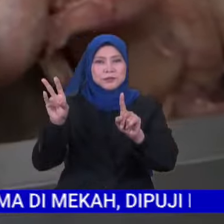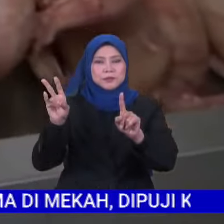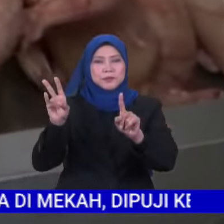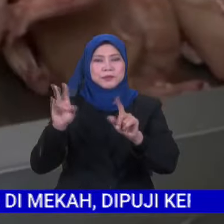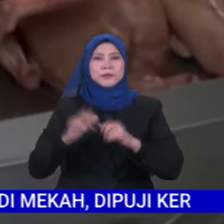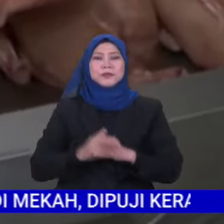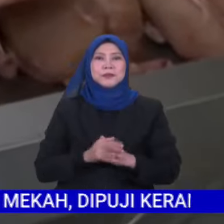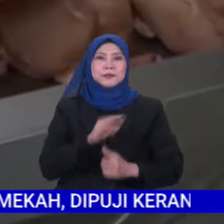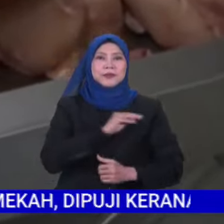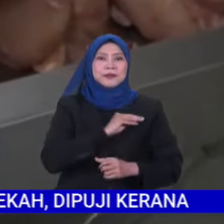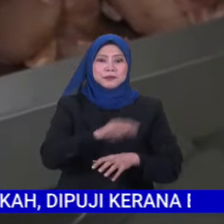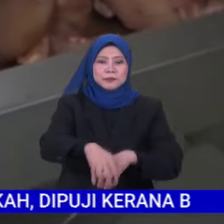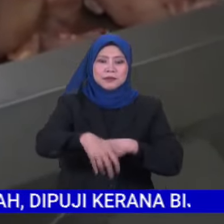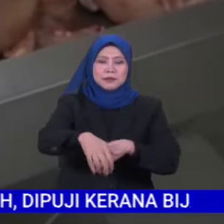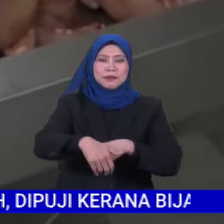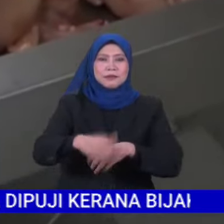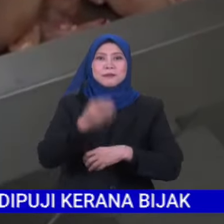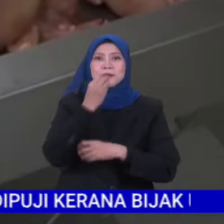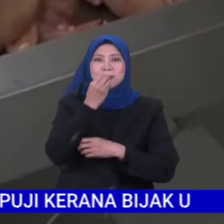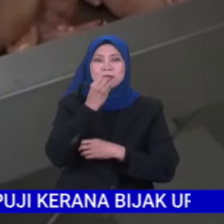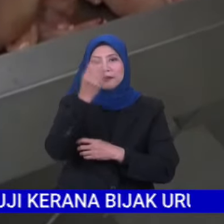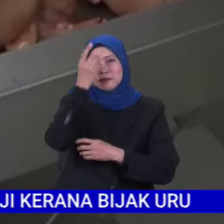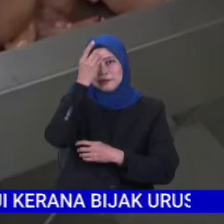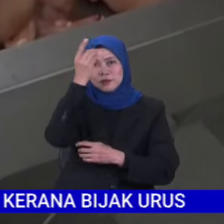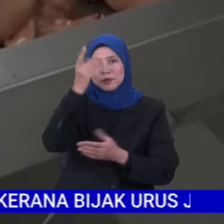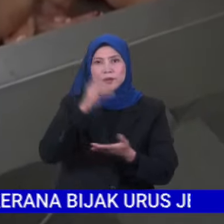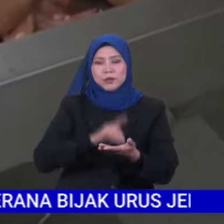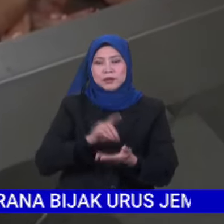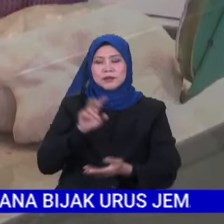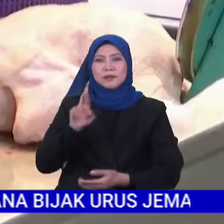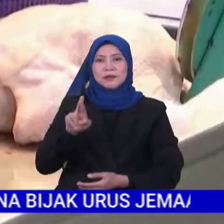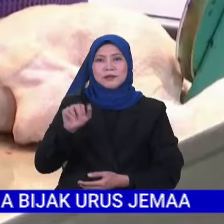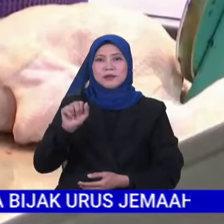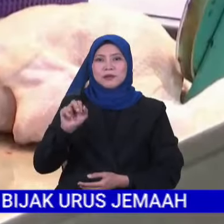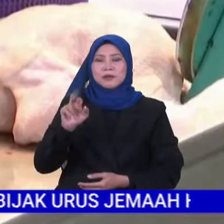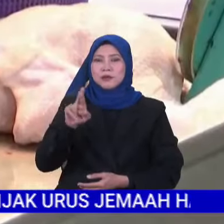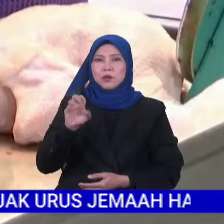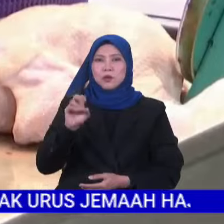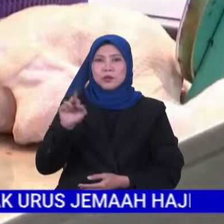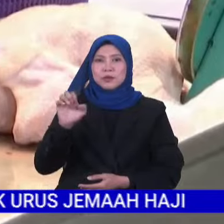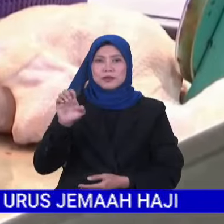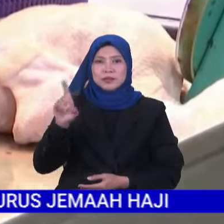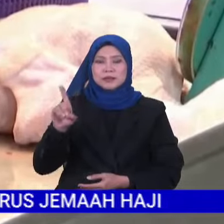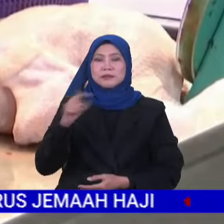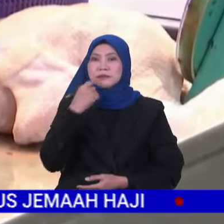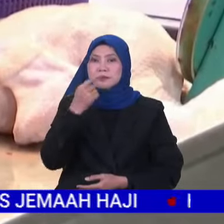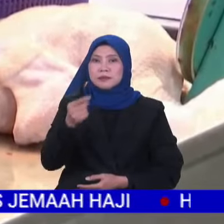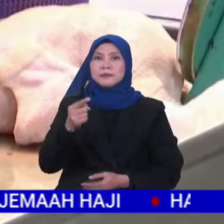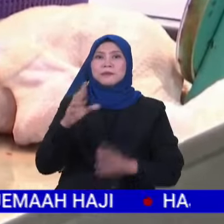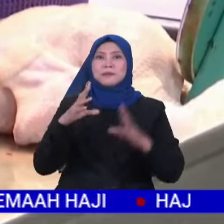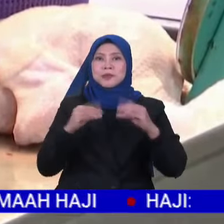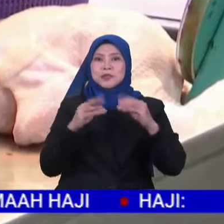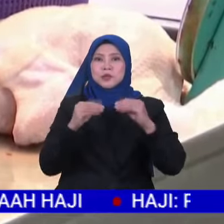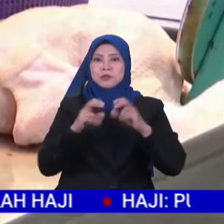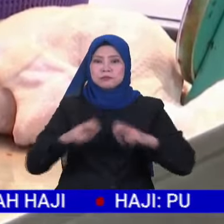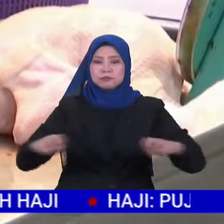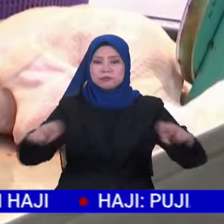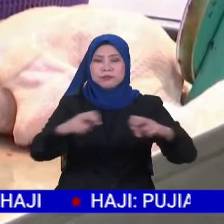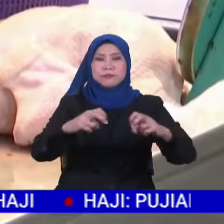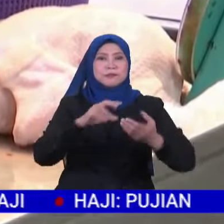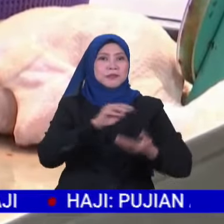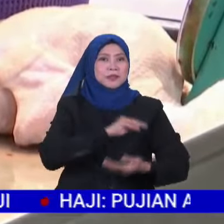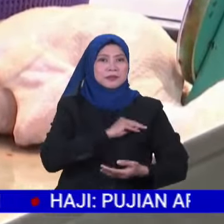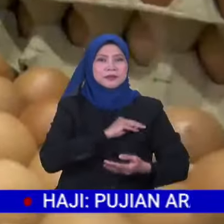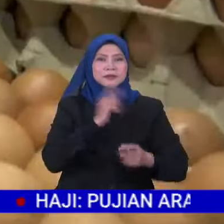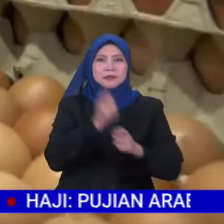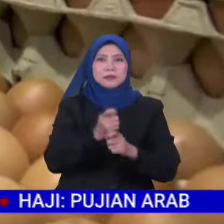Menteri pertanian dan industri makanan Datuk Sri dokter Ronald Candi dilaporkan berkata masyarakat semua menteri turut 27